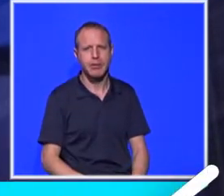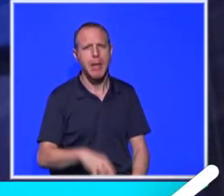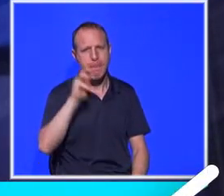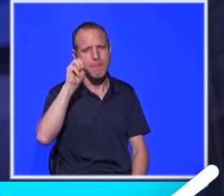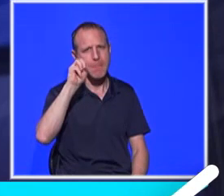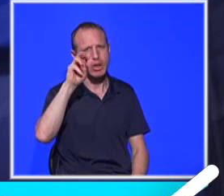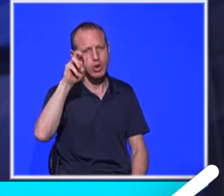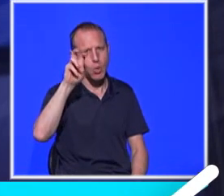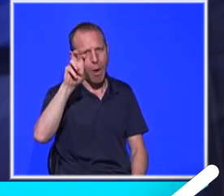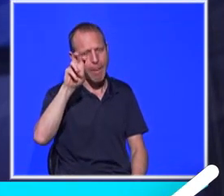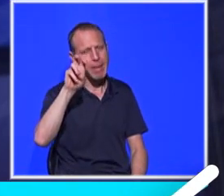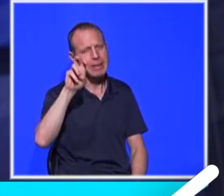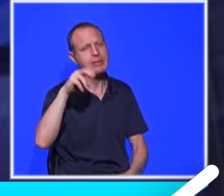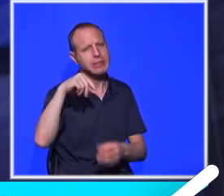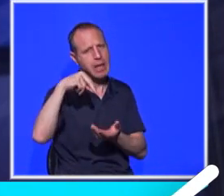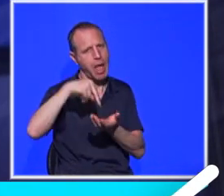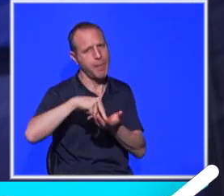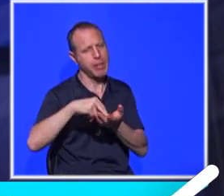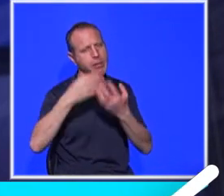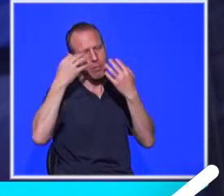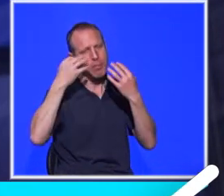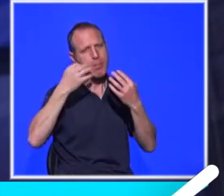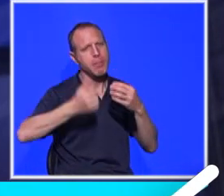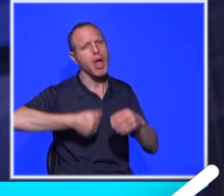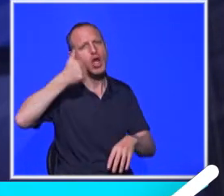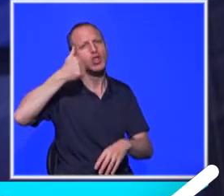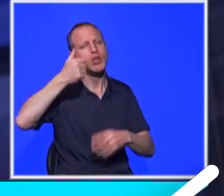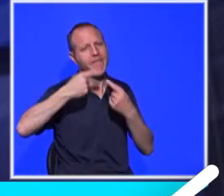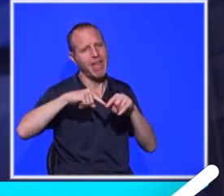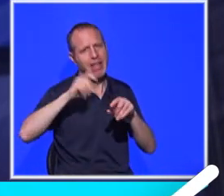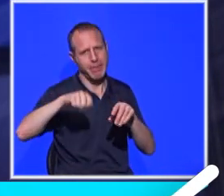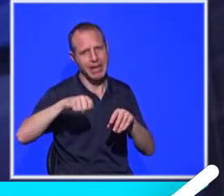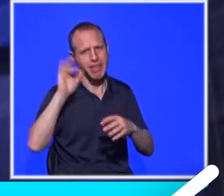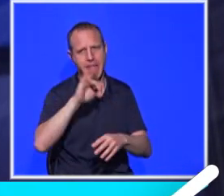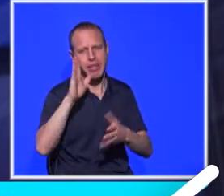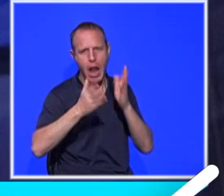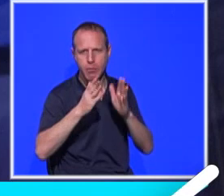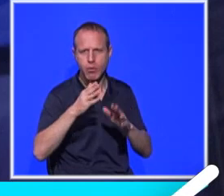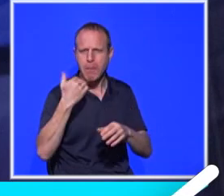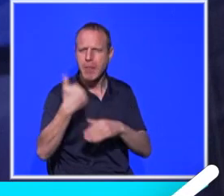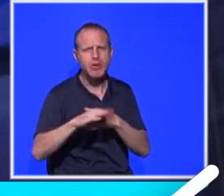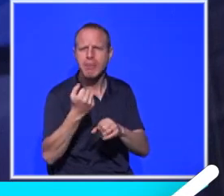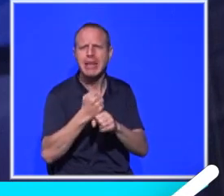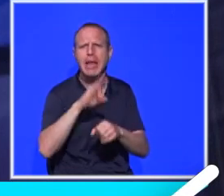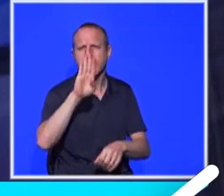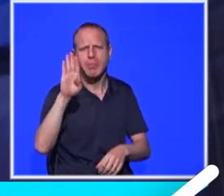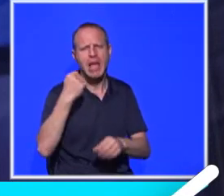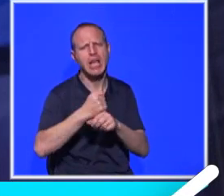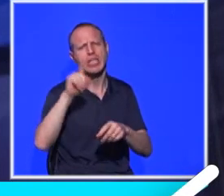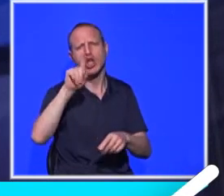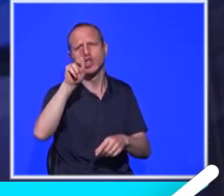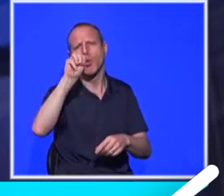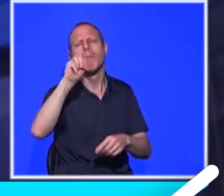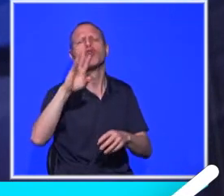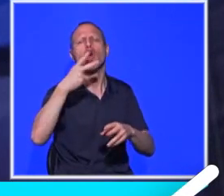מנסור עבאס עמד ברשות הוועדה הזאת בכנסת נגד אלימות, ובסוף מה עשה בנימין נתניהו? עשה זום יותר גדול עם